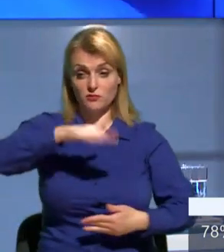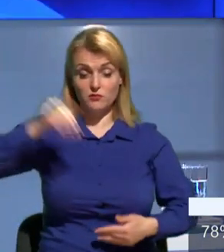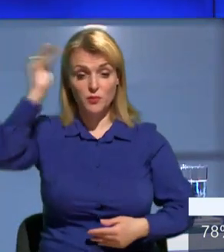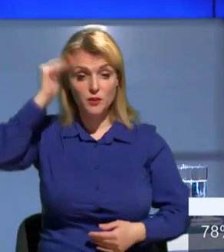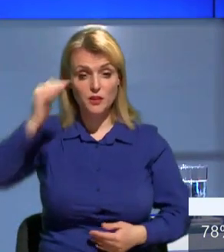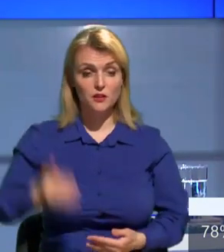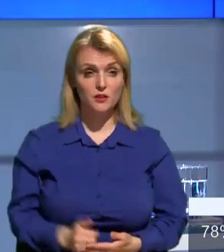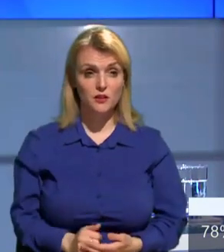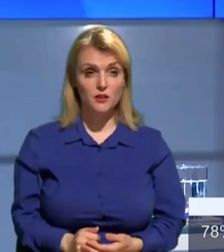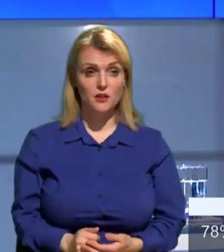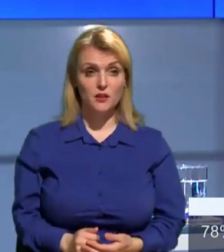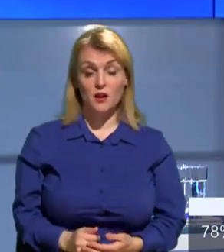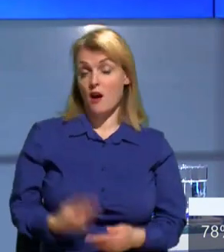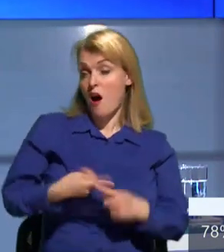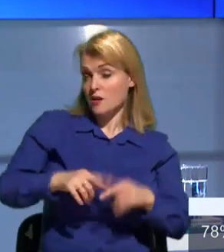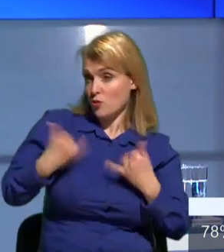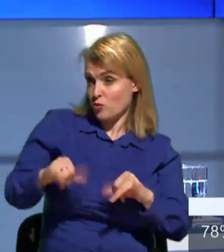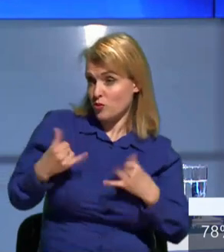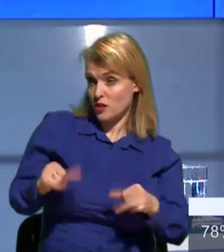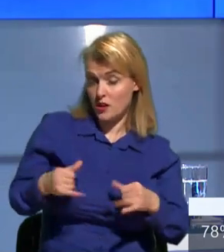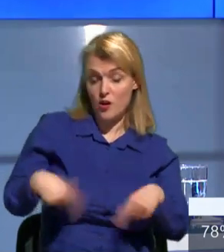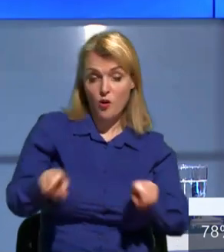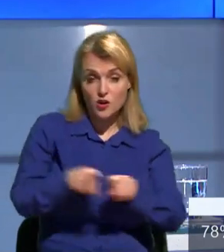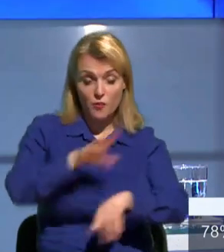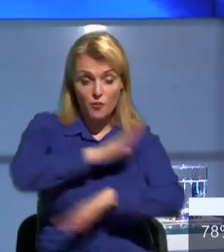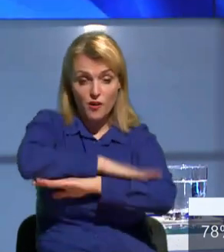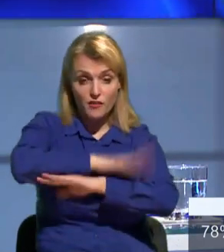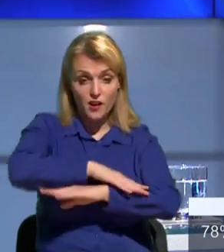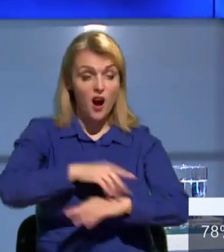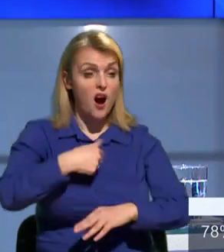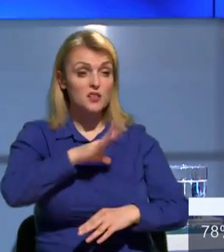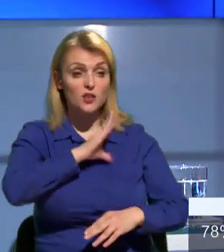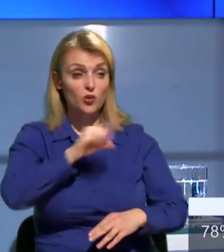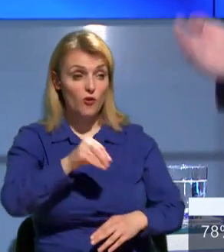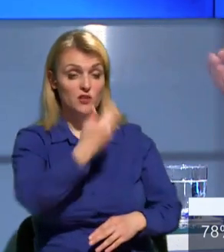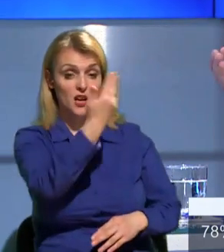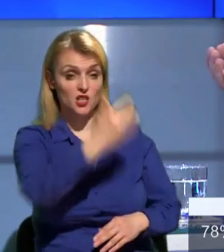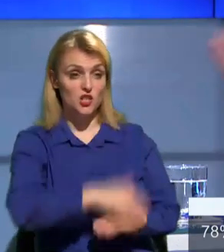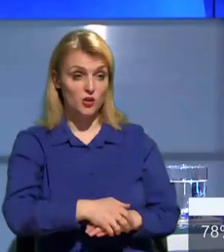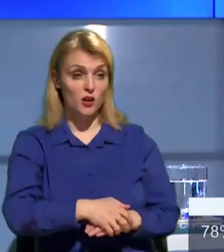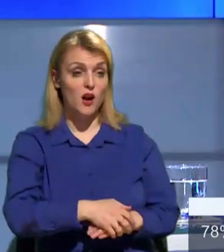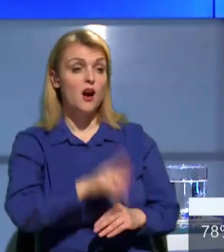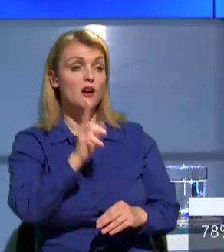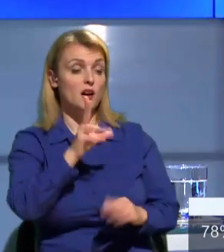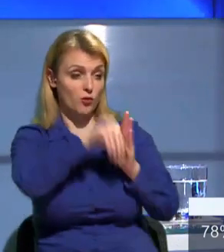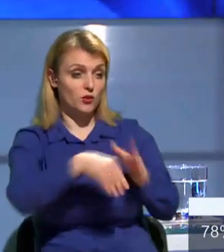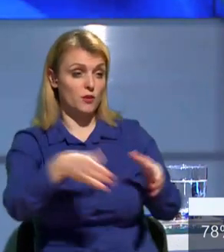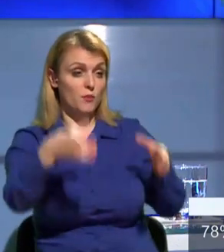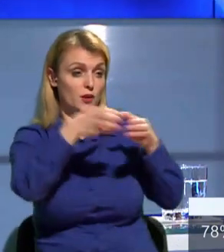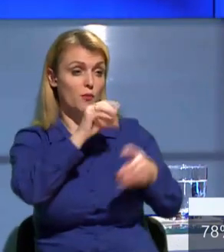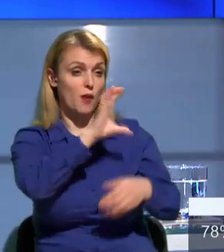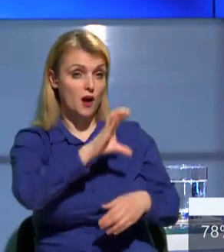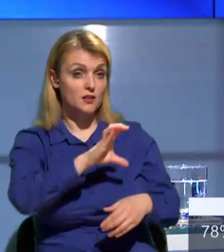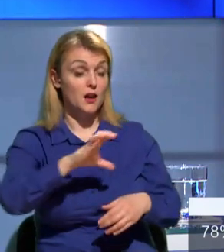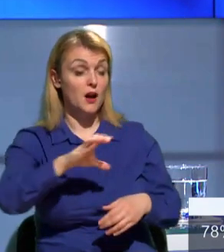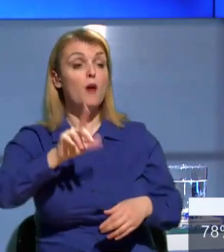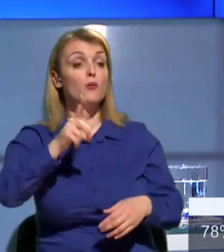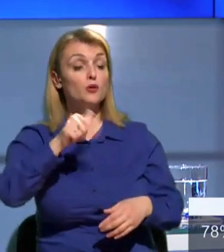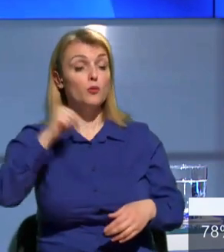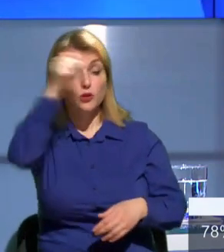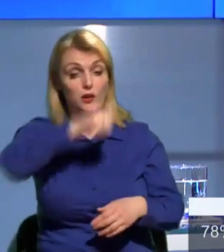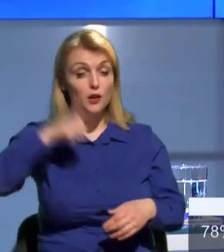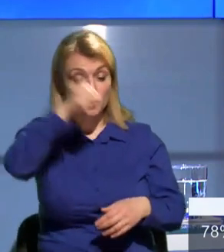Transnistria. Foarte straniu, o astfel de inițiativă nu a fost din partea celor de dreapta de la PAS și DA anul trecut când oligarhul